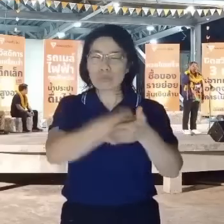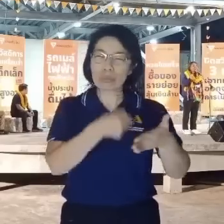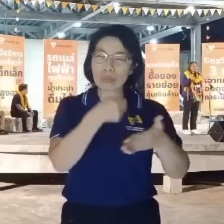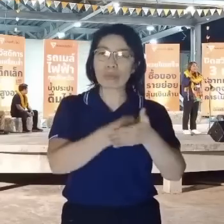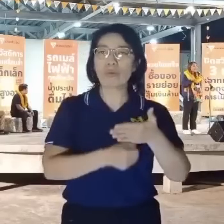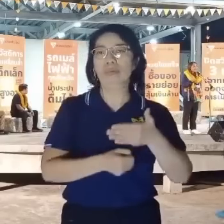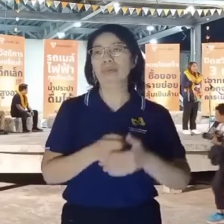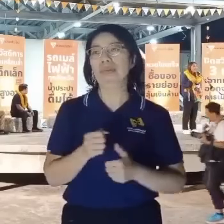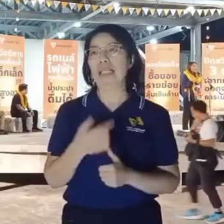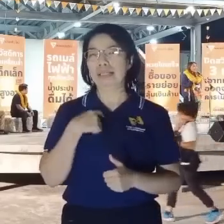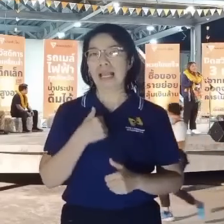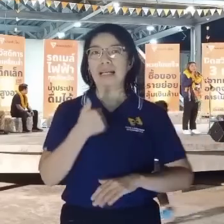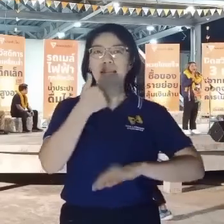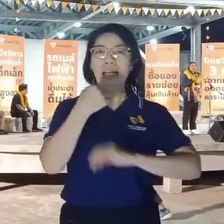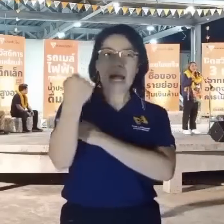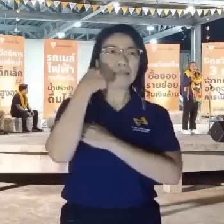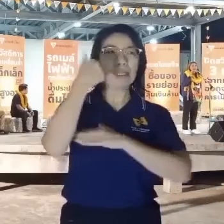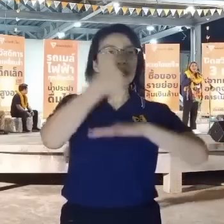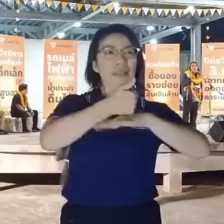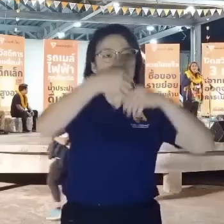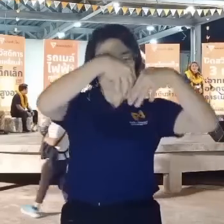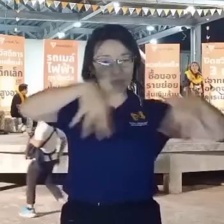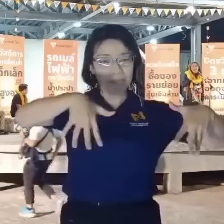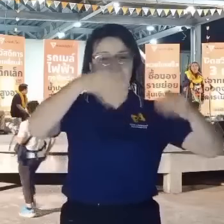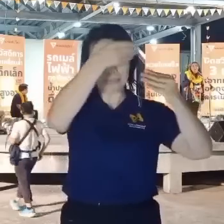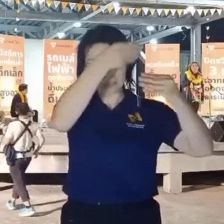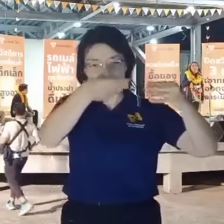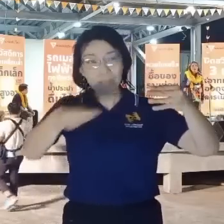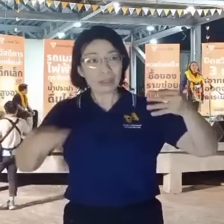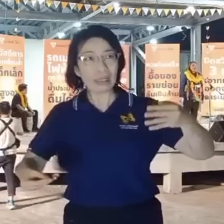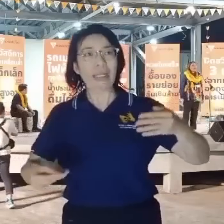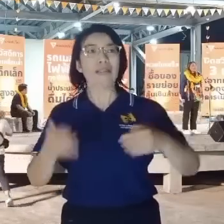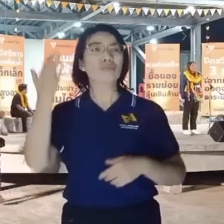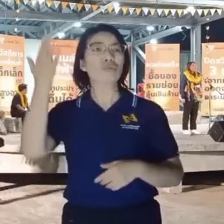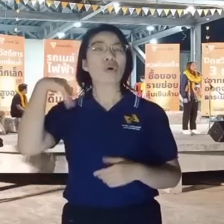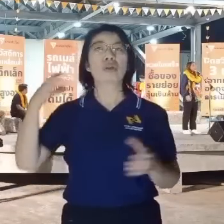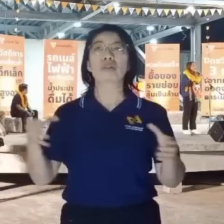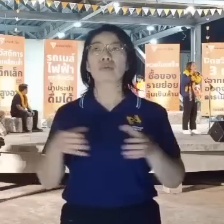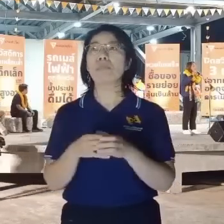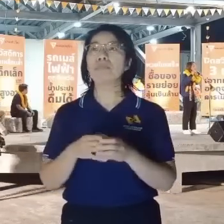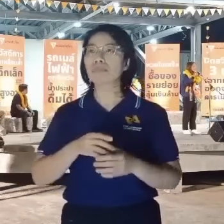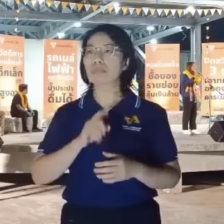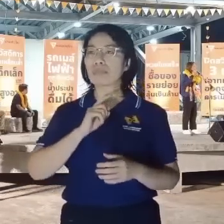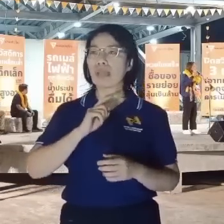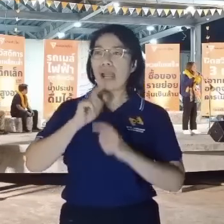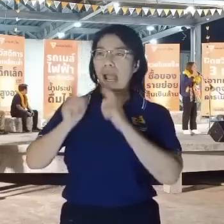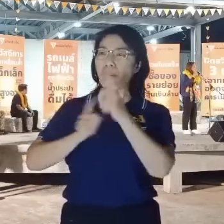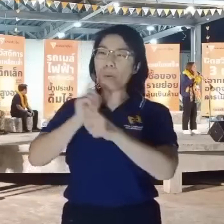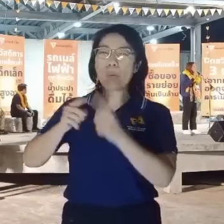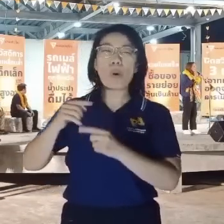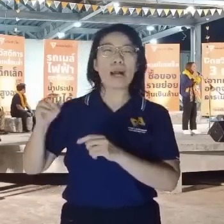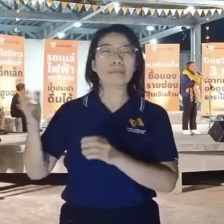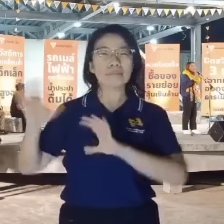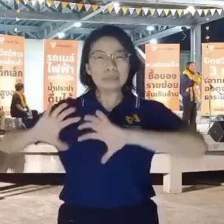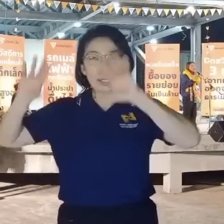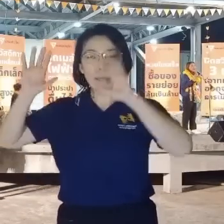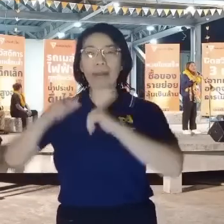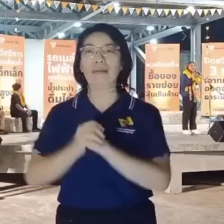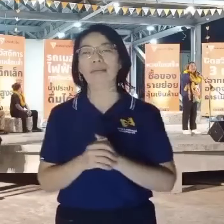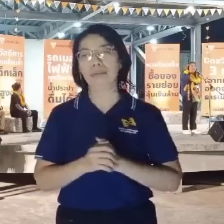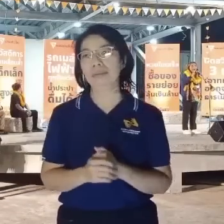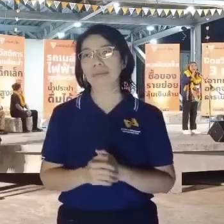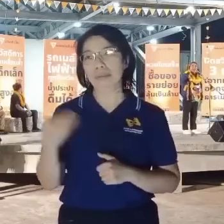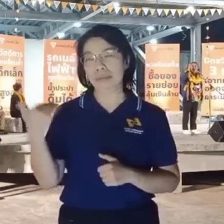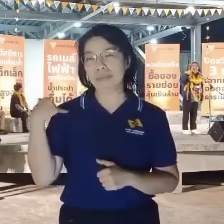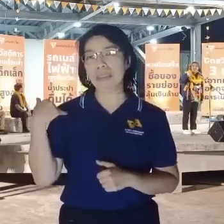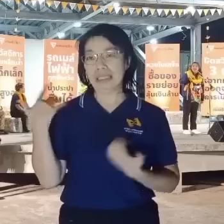ายเรื่องกระจายอำนาจในวาระของการอภิปรายไม่ไว้วางใจต ต่อจากนั้นเรายังคงมุ่งมั่นสานต่